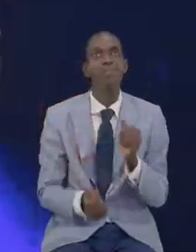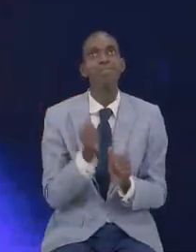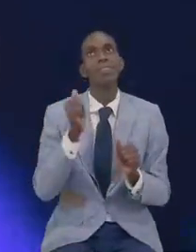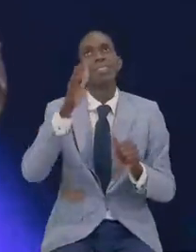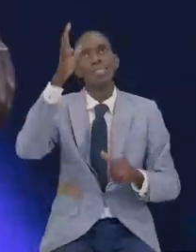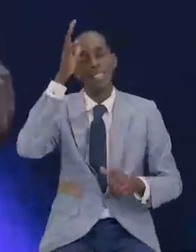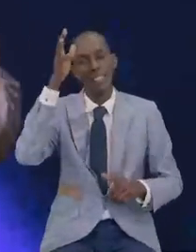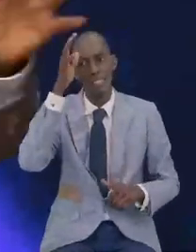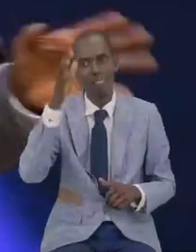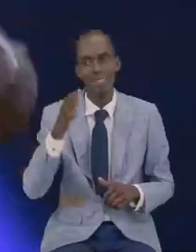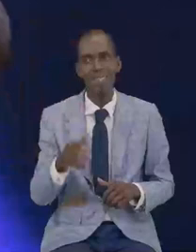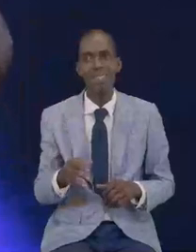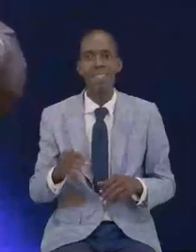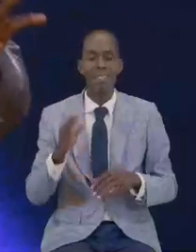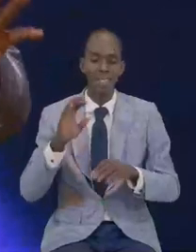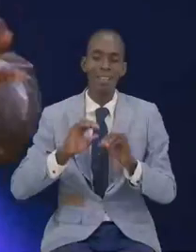le plus grand papa.